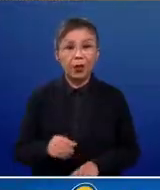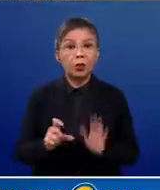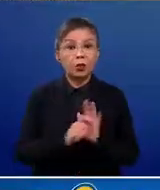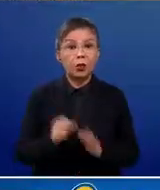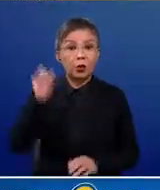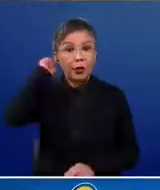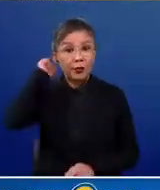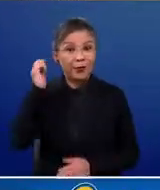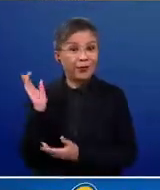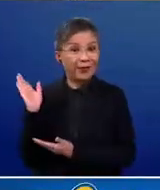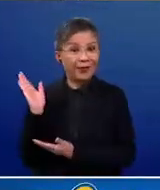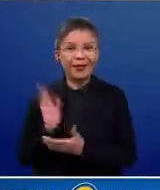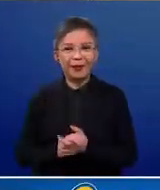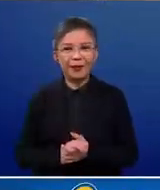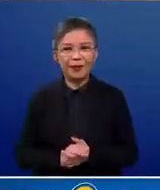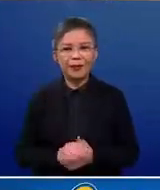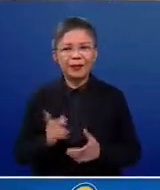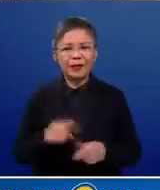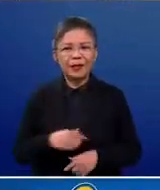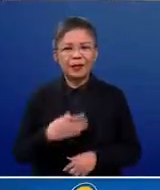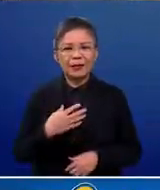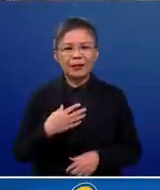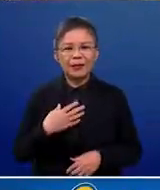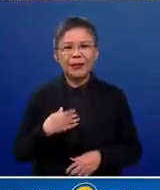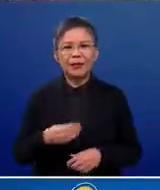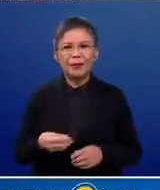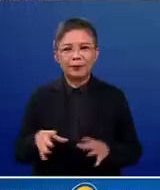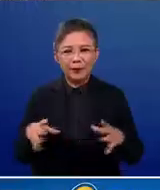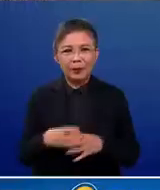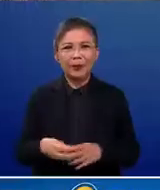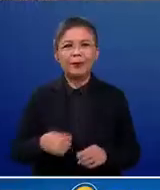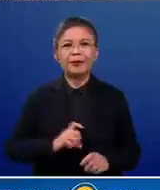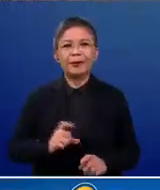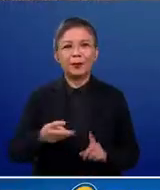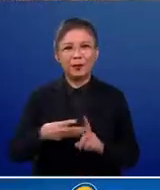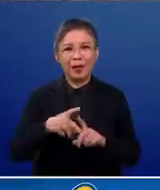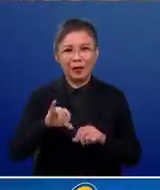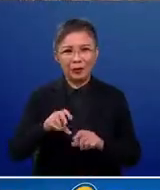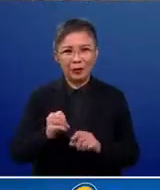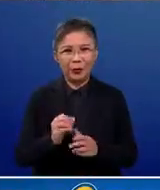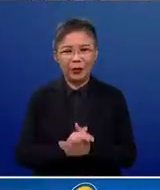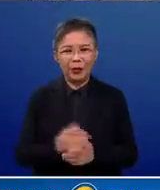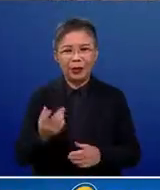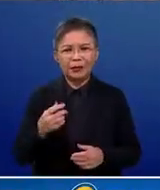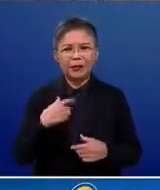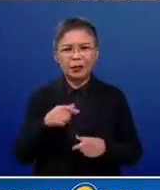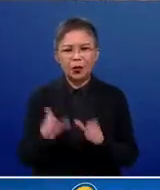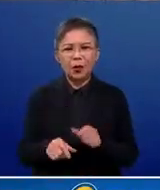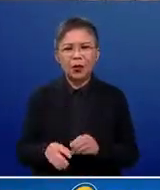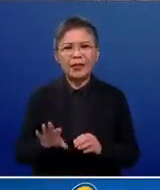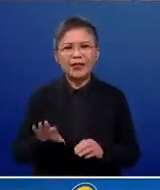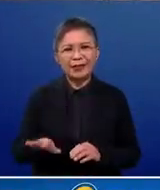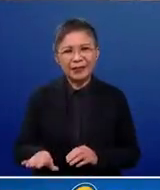memang sangat menjadi perhatian dari Baju, khususnya untuk masyarakat kecil, masyarakat wong cilik. Ini salah